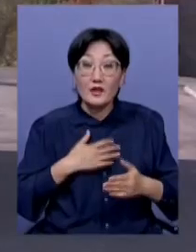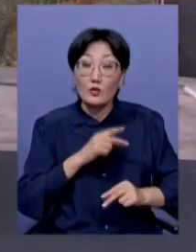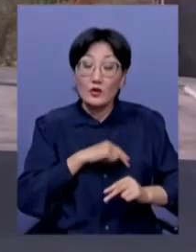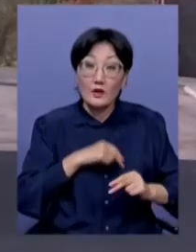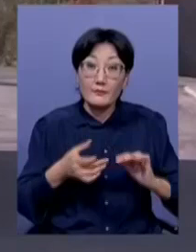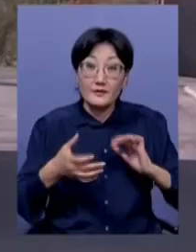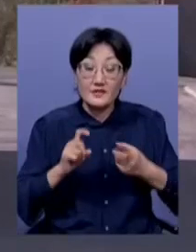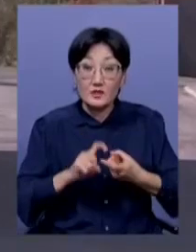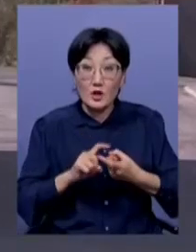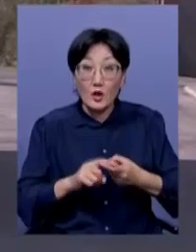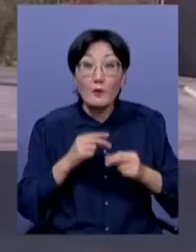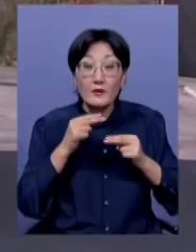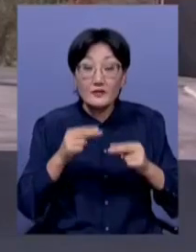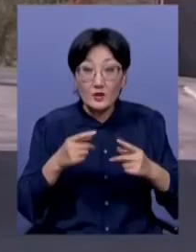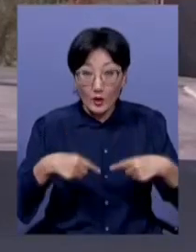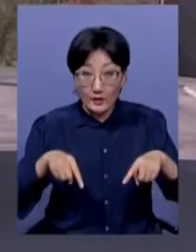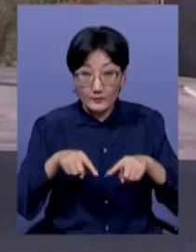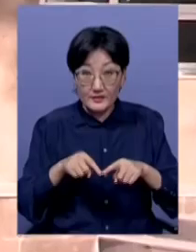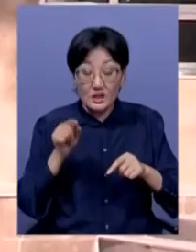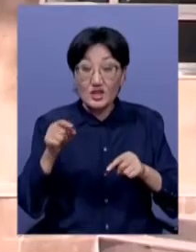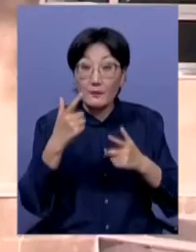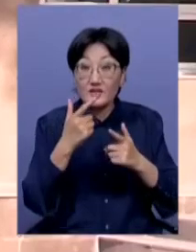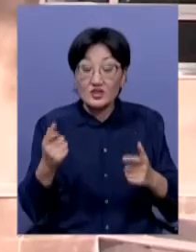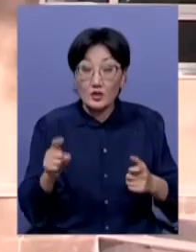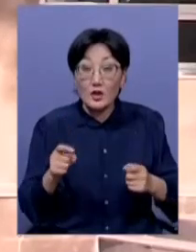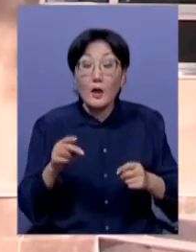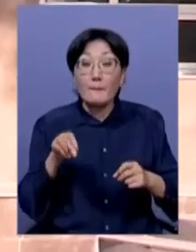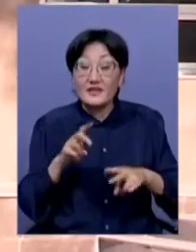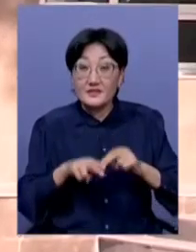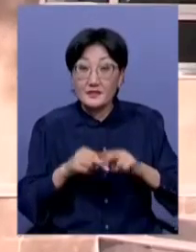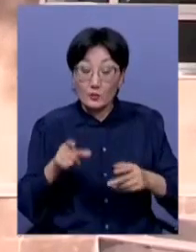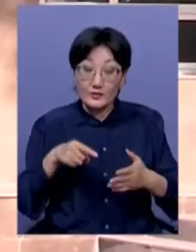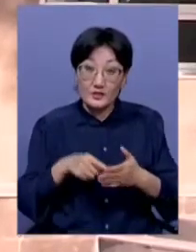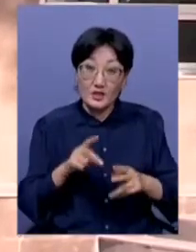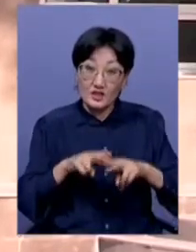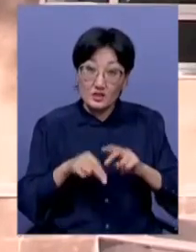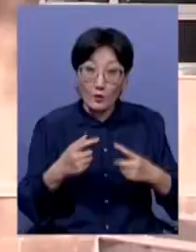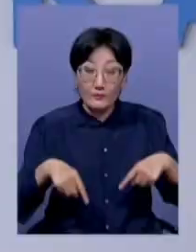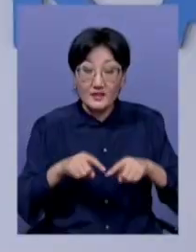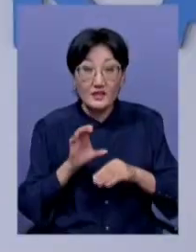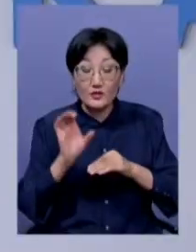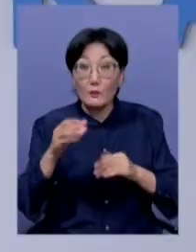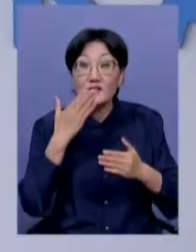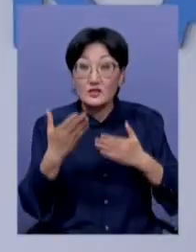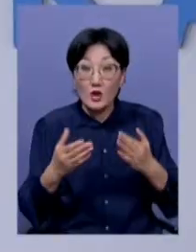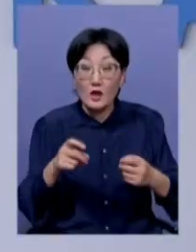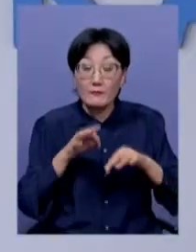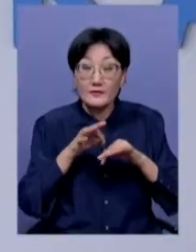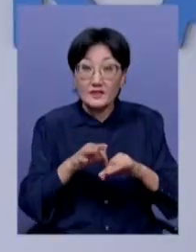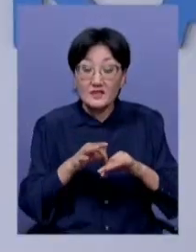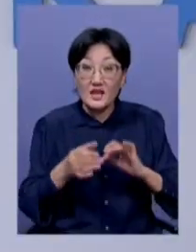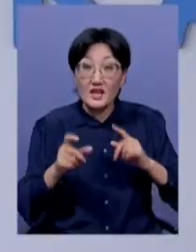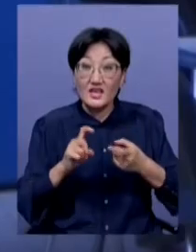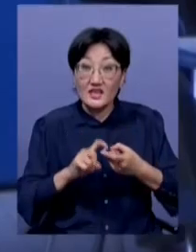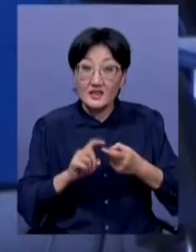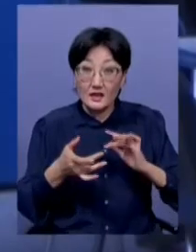мы обратились в телекоммуникационную компанию. Там сообщили, что при строительстве городка застройщики не отправляли запрос для проведения